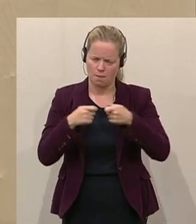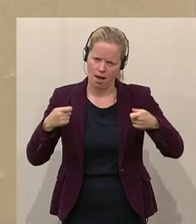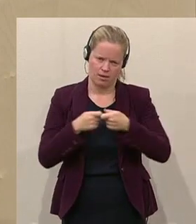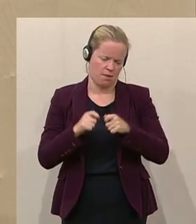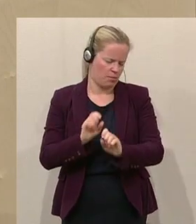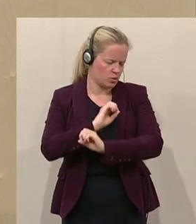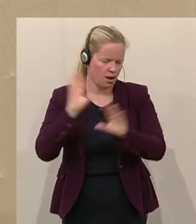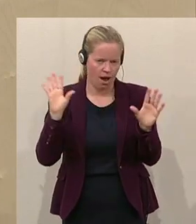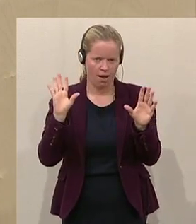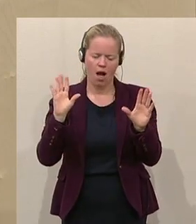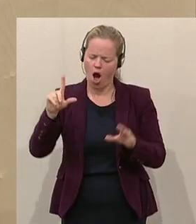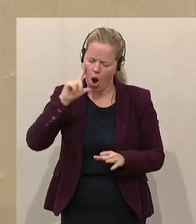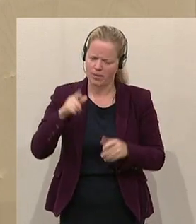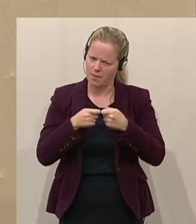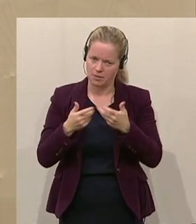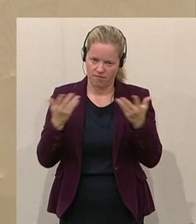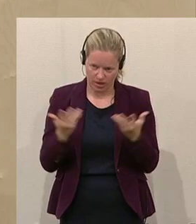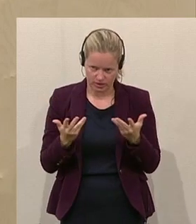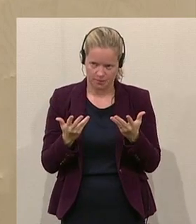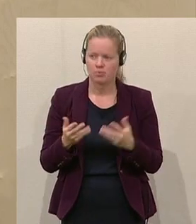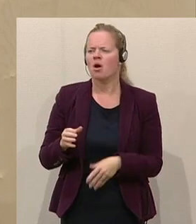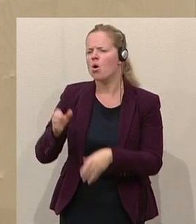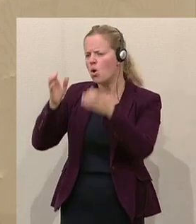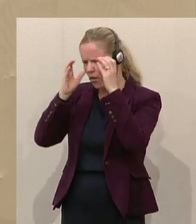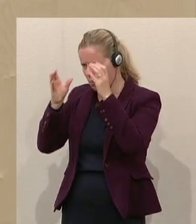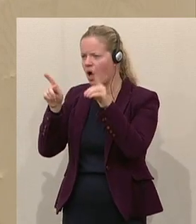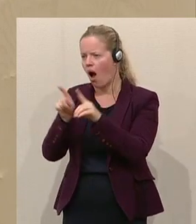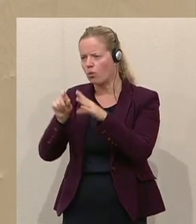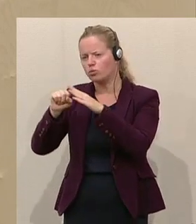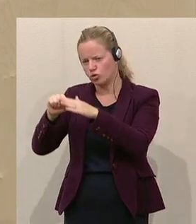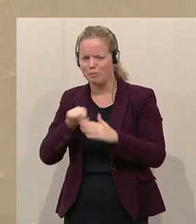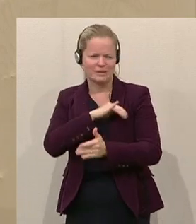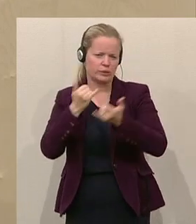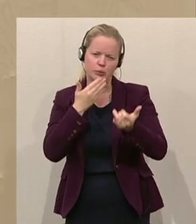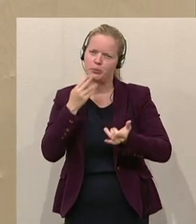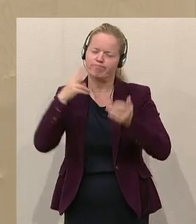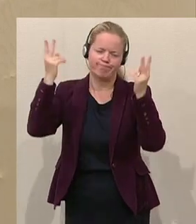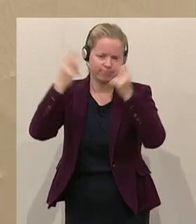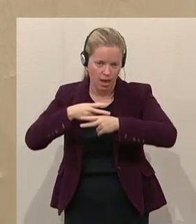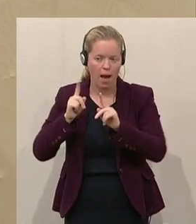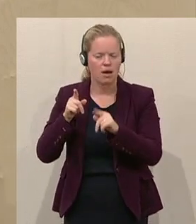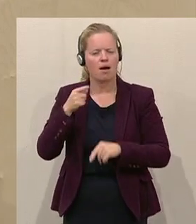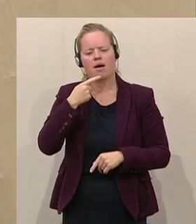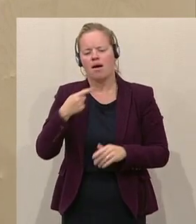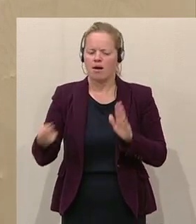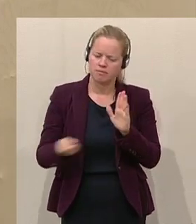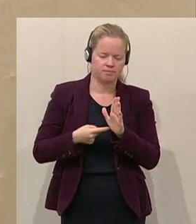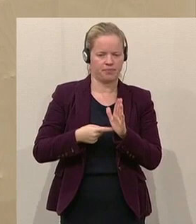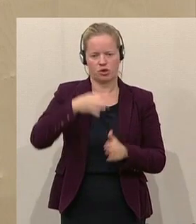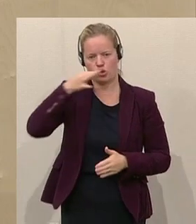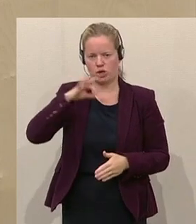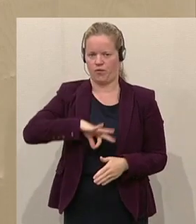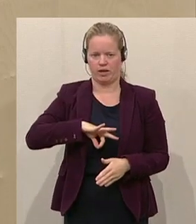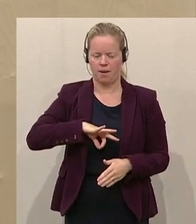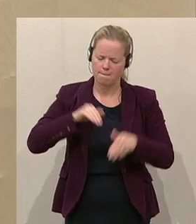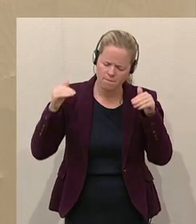wissen Sie, die ÖVP stützt das auch wenn sie bis dato noch nicht bereit war, dem zuzustimmen, dass wir sagen, wir brauchen diese Deutschpflicht um dem